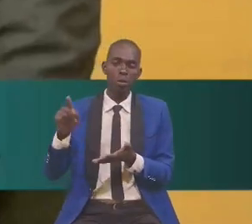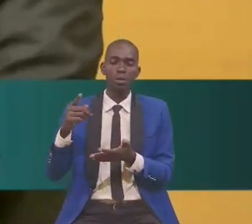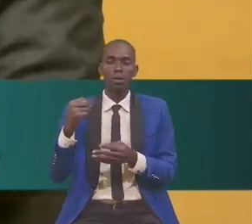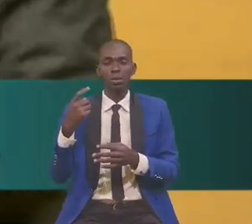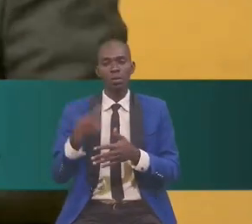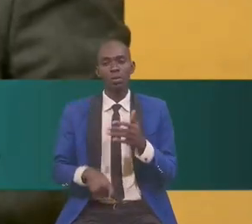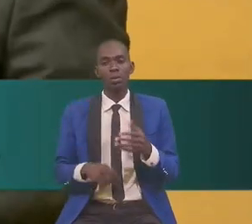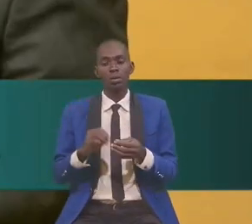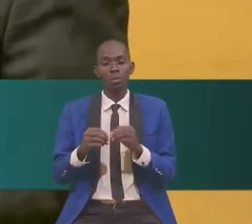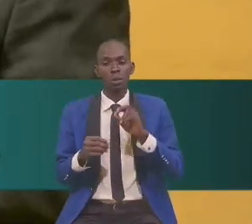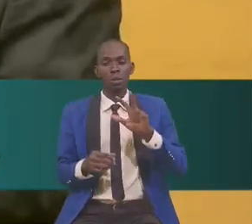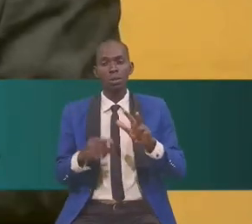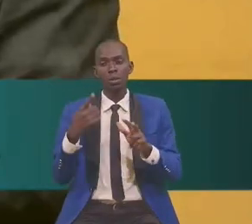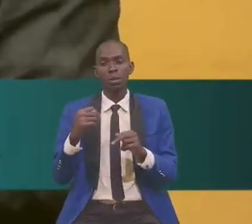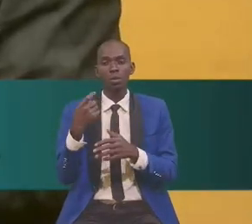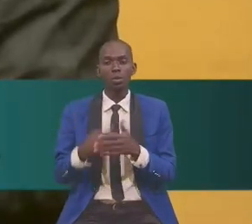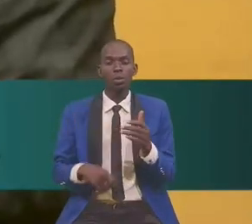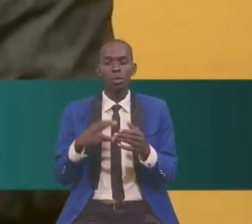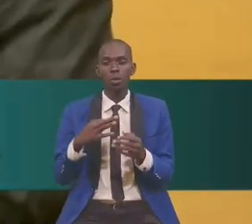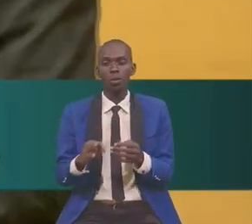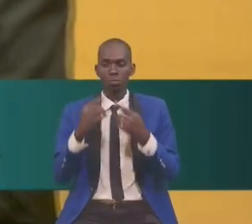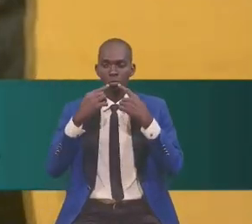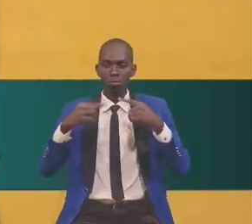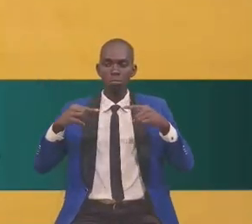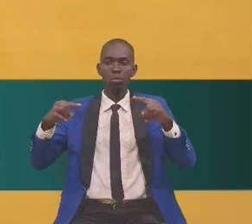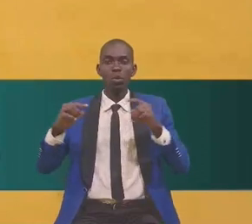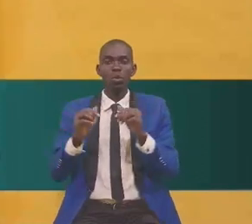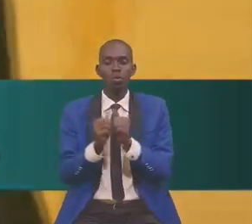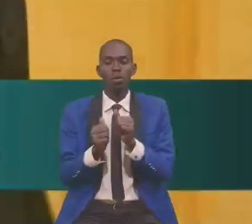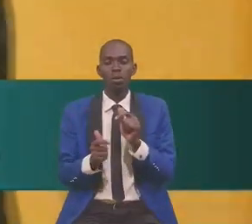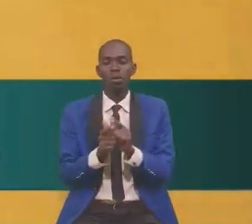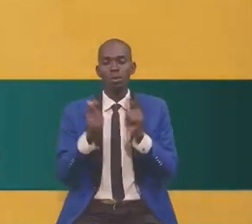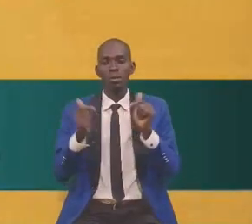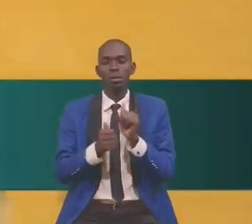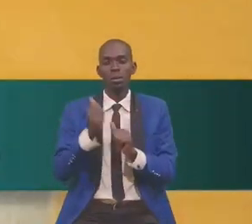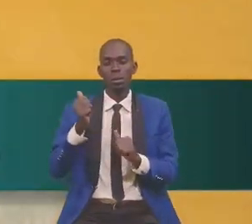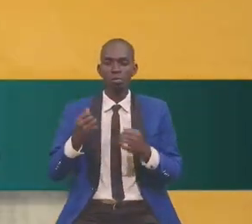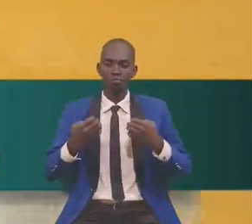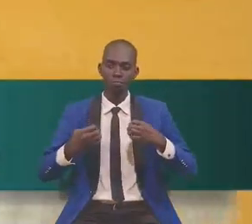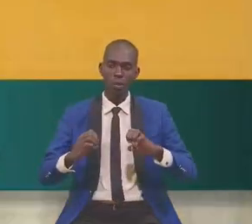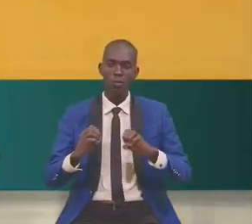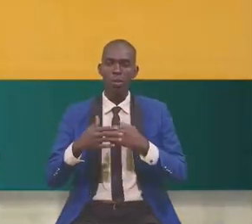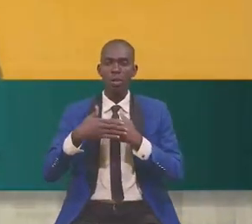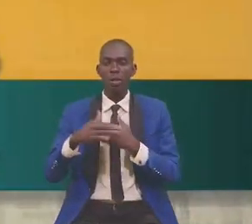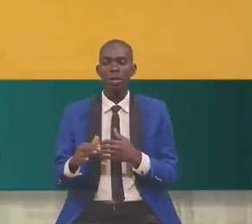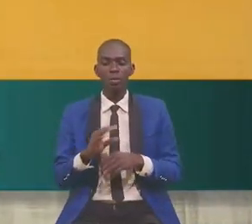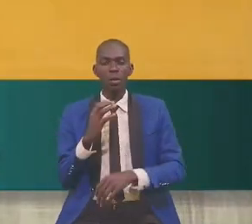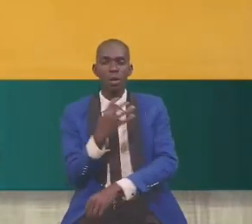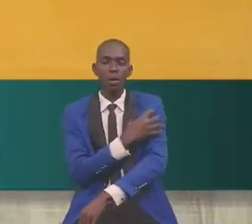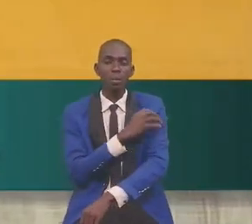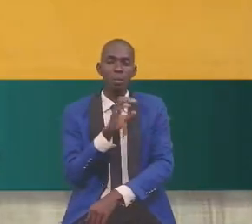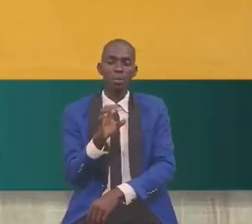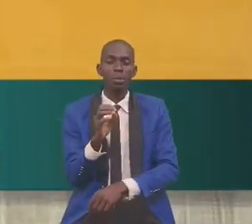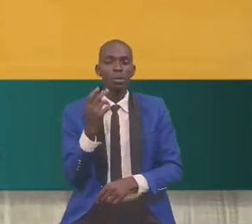plus grands efforts après le revêtement de puissance. Premier point maintenant. Premier point, c'est la prédiction